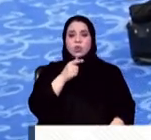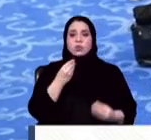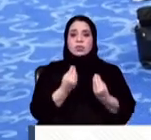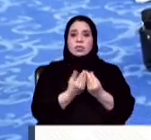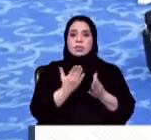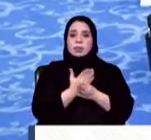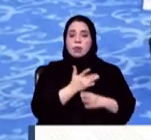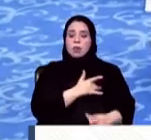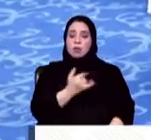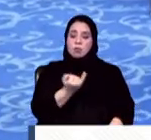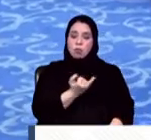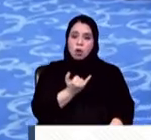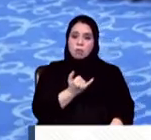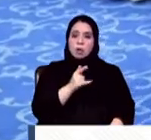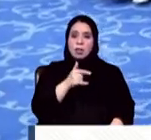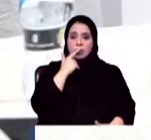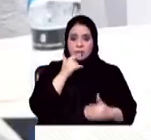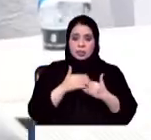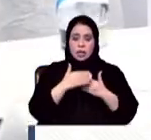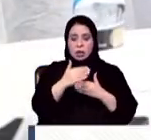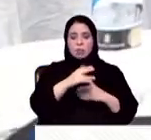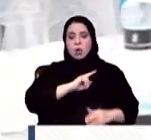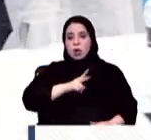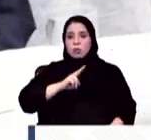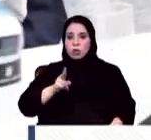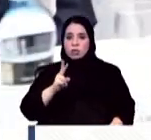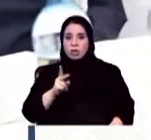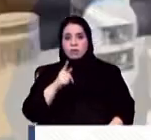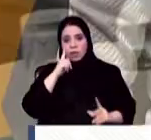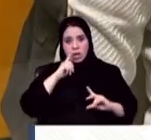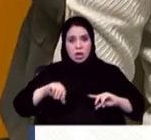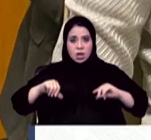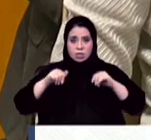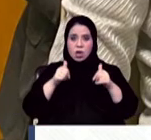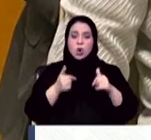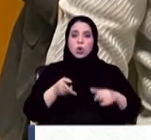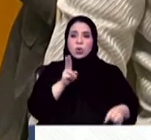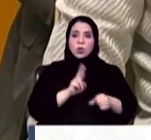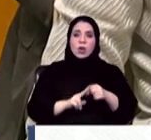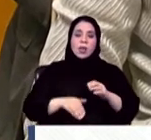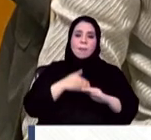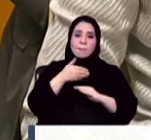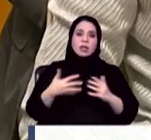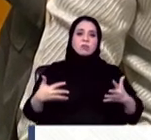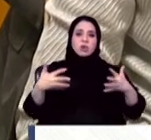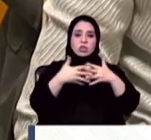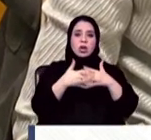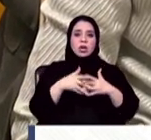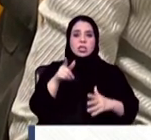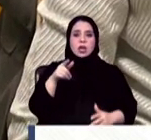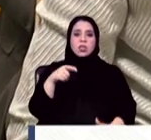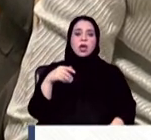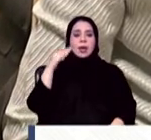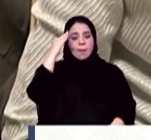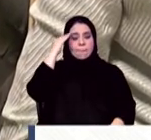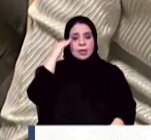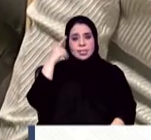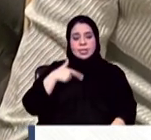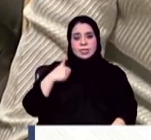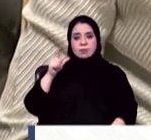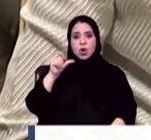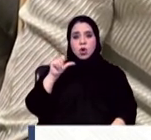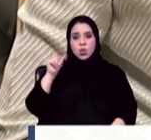بضروره الاستدامه في شتى مناحي الحياه وقد جاءت مشاركه سعاده السيده نور بنت علي